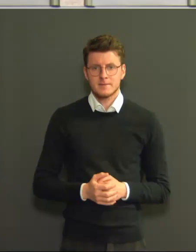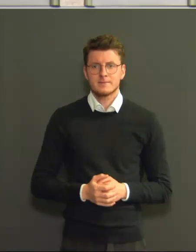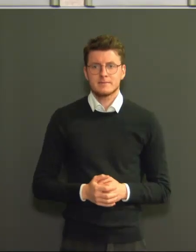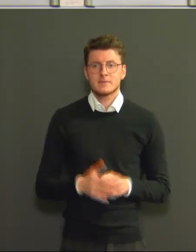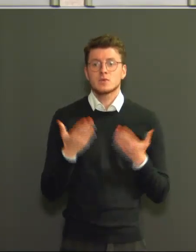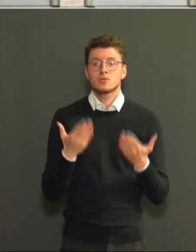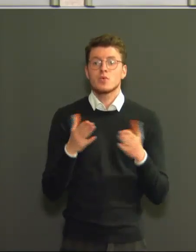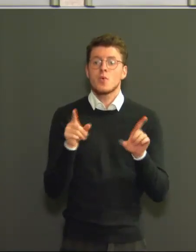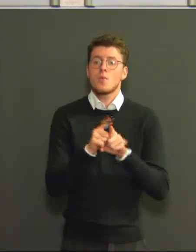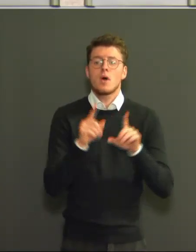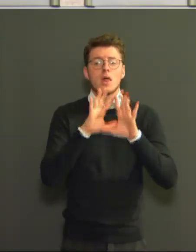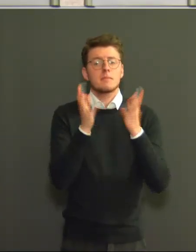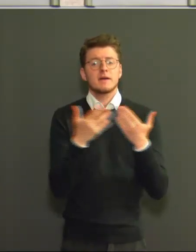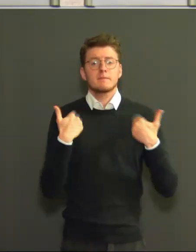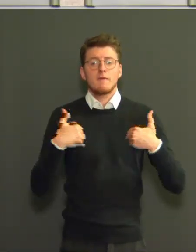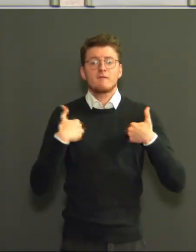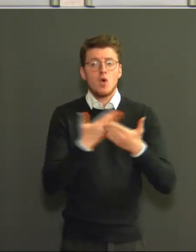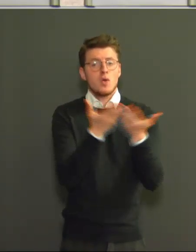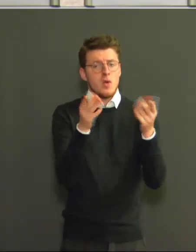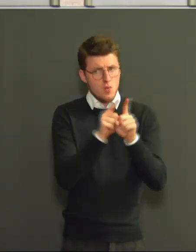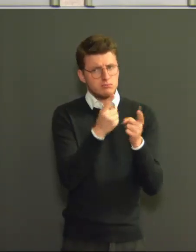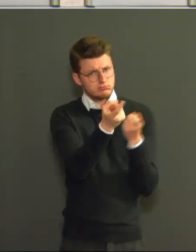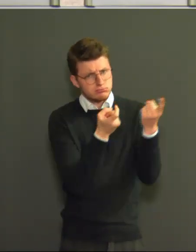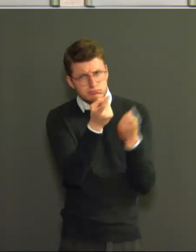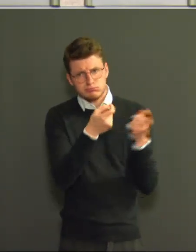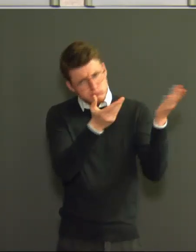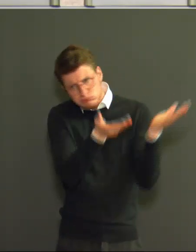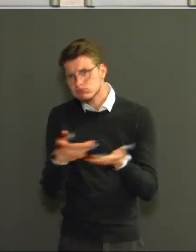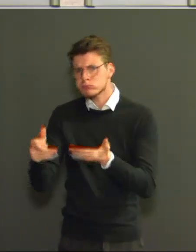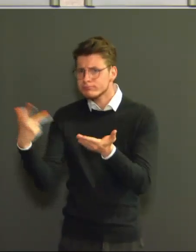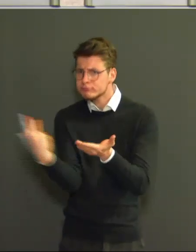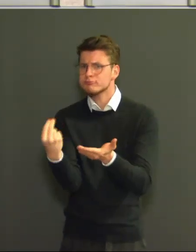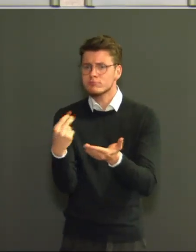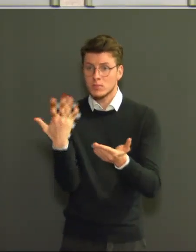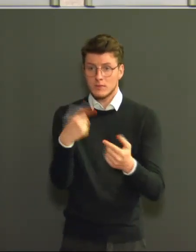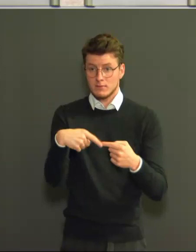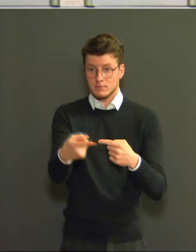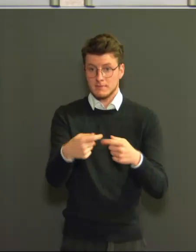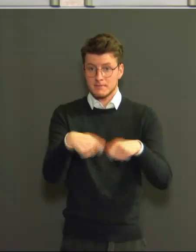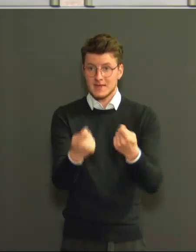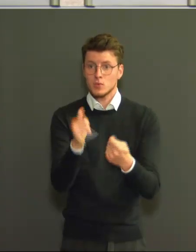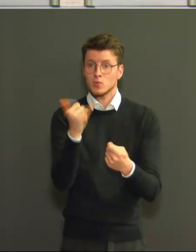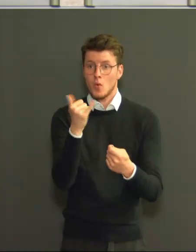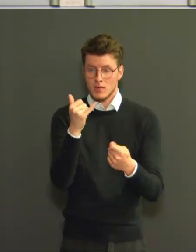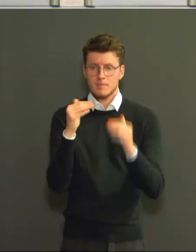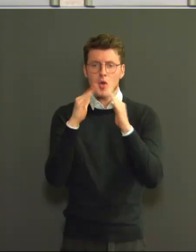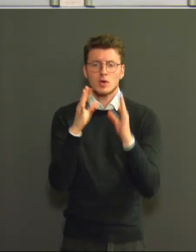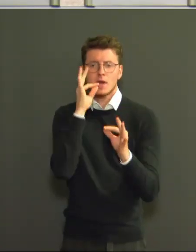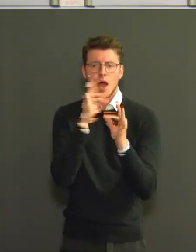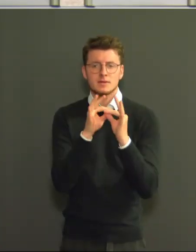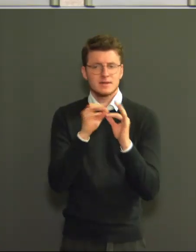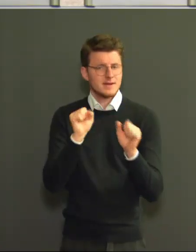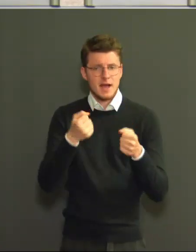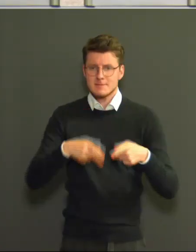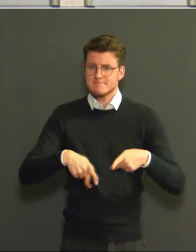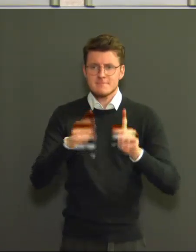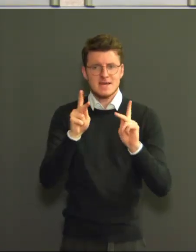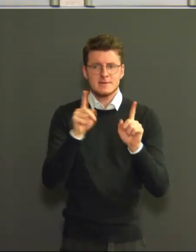bevolking wordt uitgenodigd en gevaccineerd, zal het vanaf deze donderdag voor de huisartsen niet meer mogelijk zijn